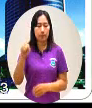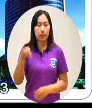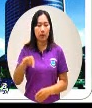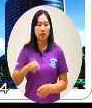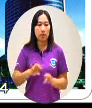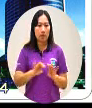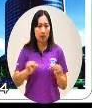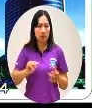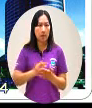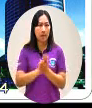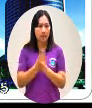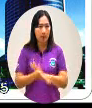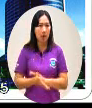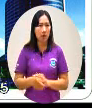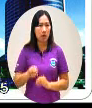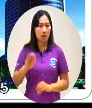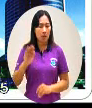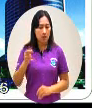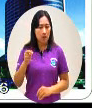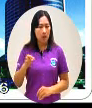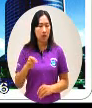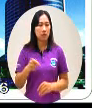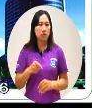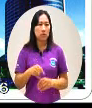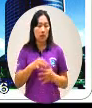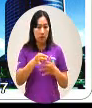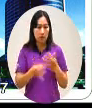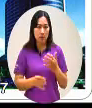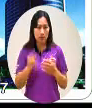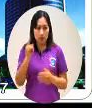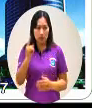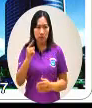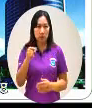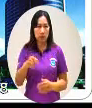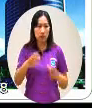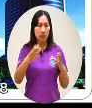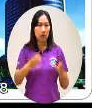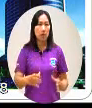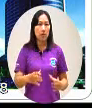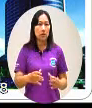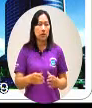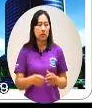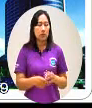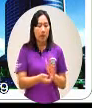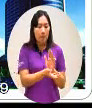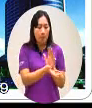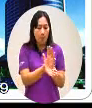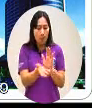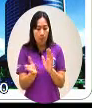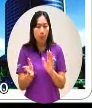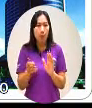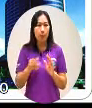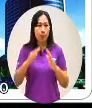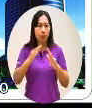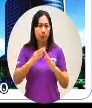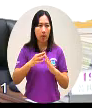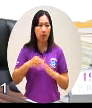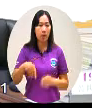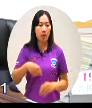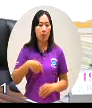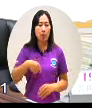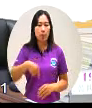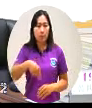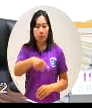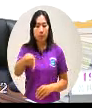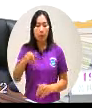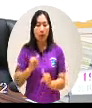石油展示空间，开放民众参观。这就是伊起中油吼，这个展示馆的延迟啦。是啊，伊市政